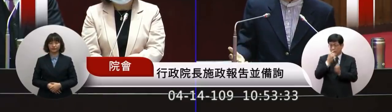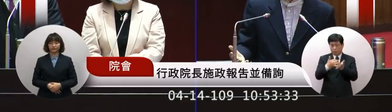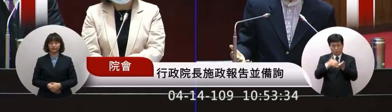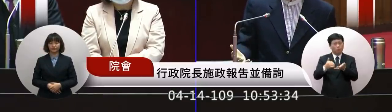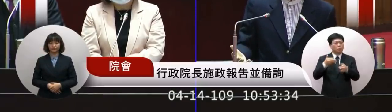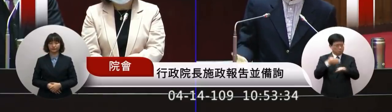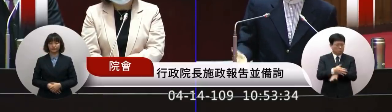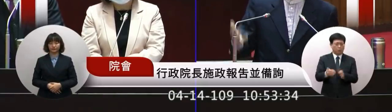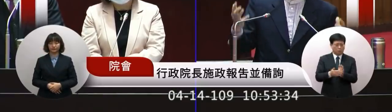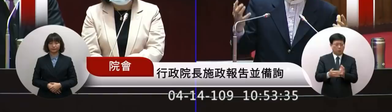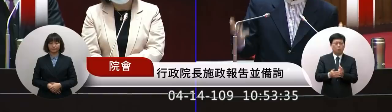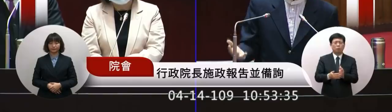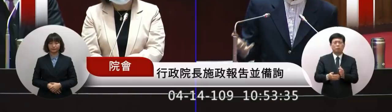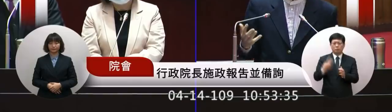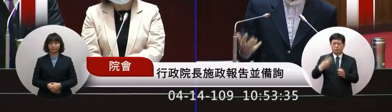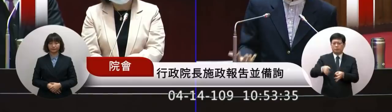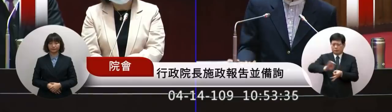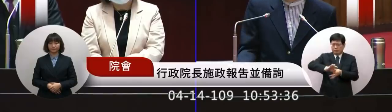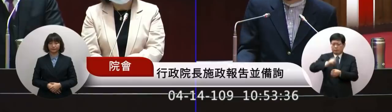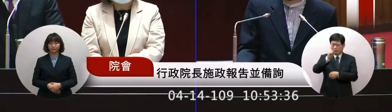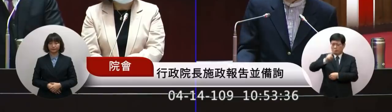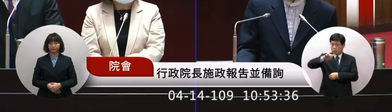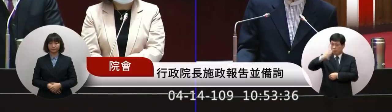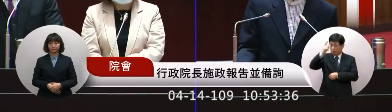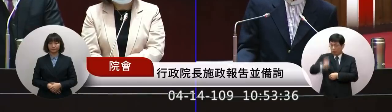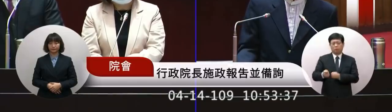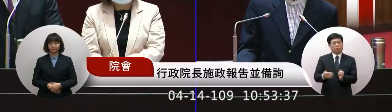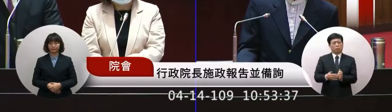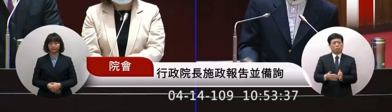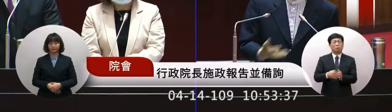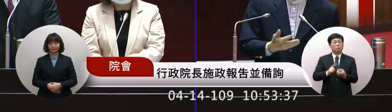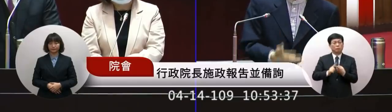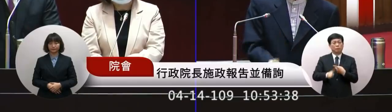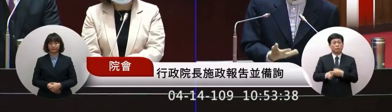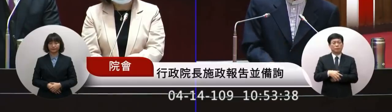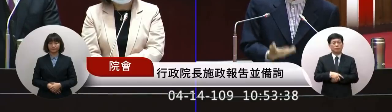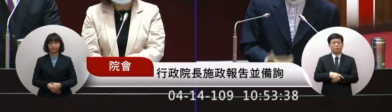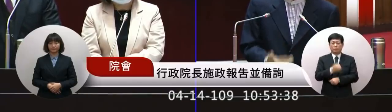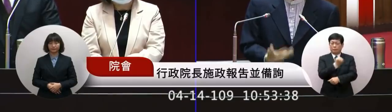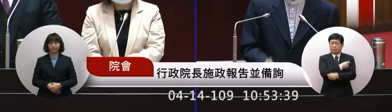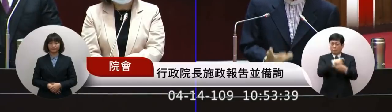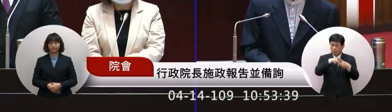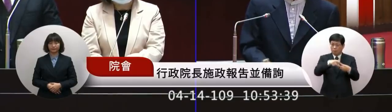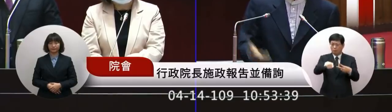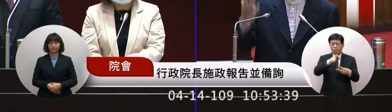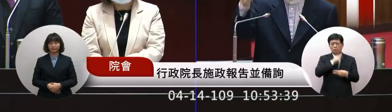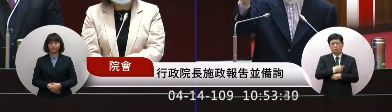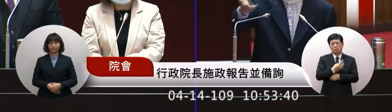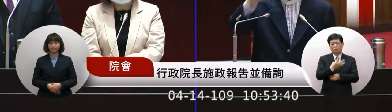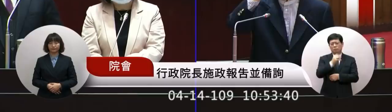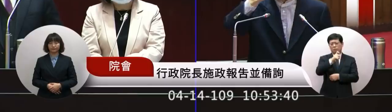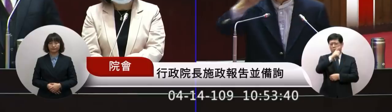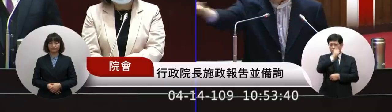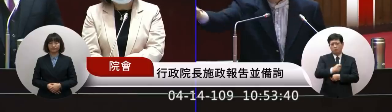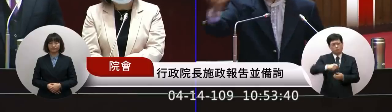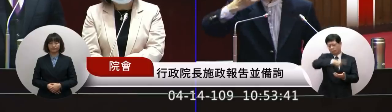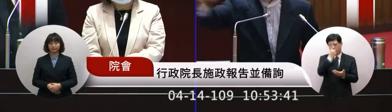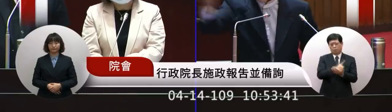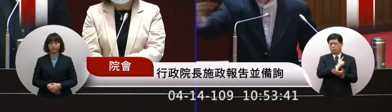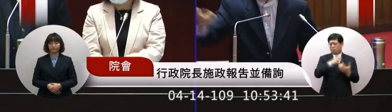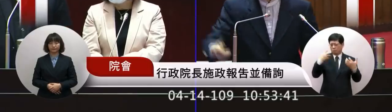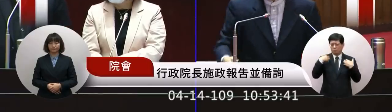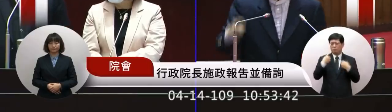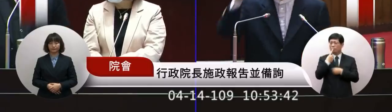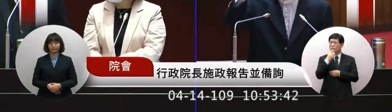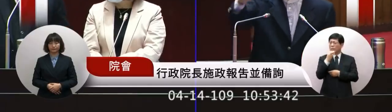就会通过，再增加1500亿的啊，对不对？劳工这个几十亿。你干脆全部买单，